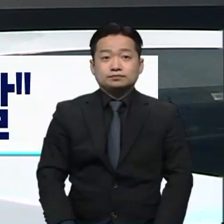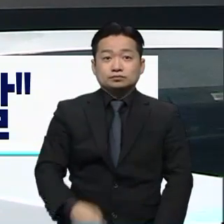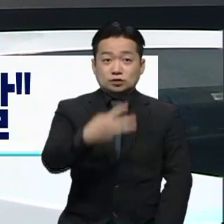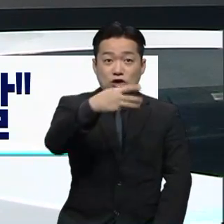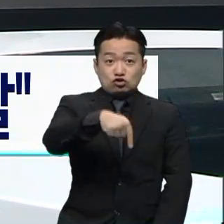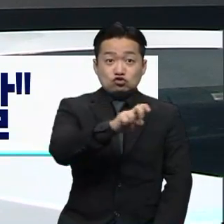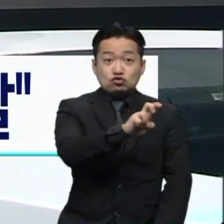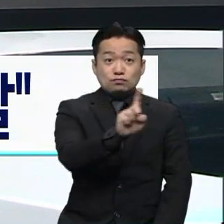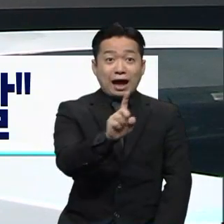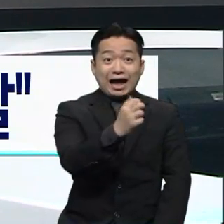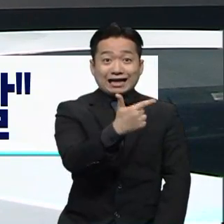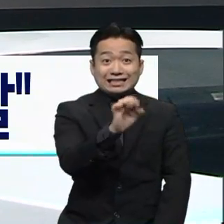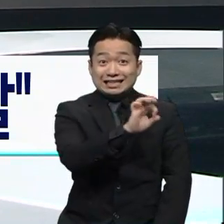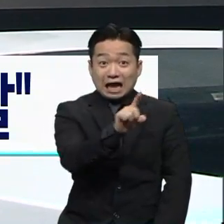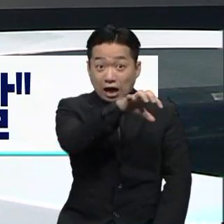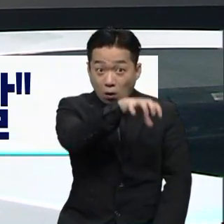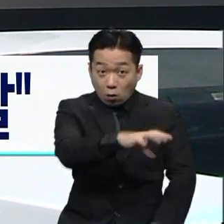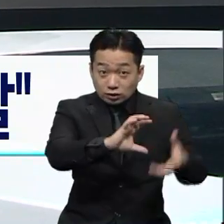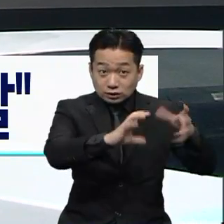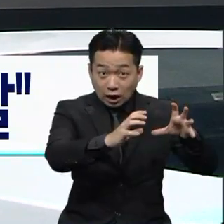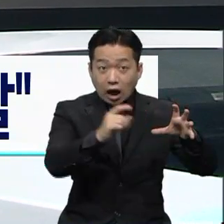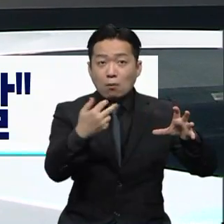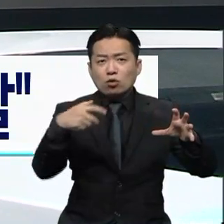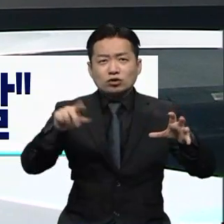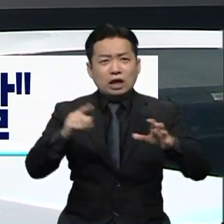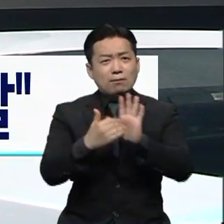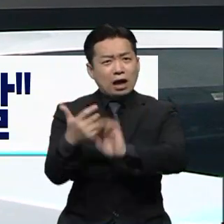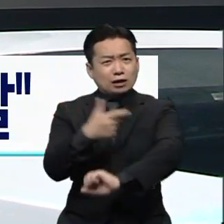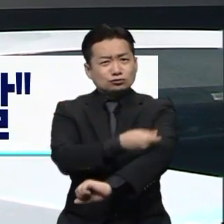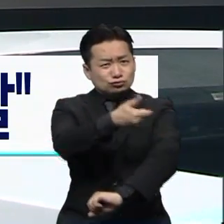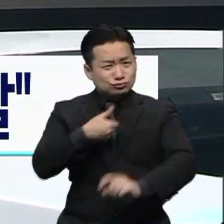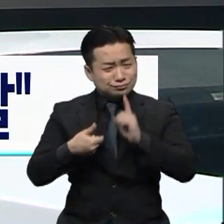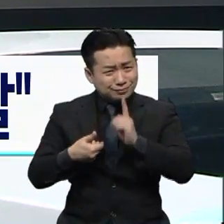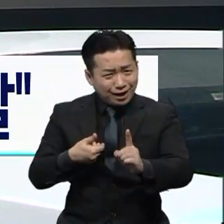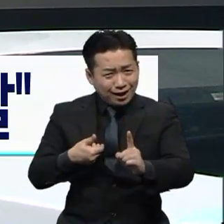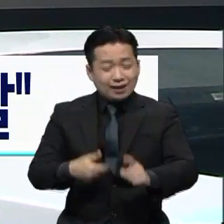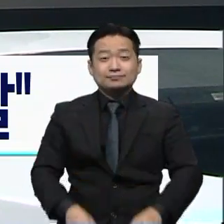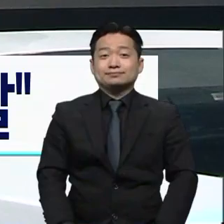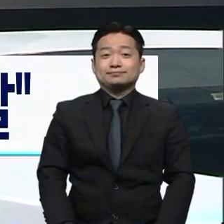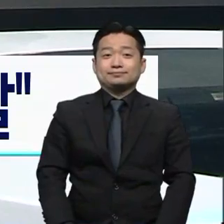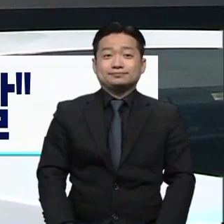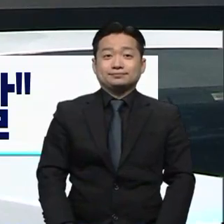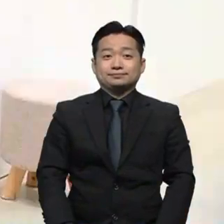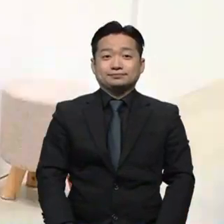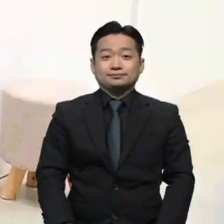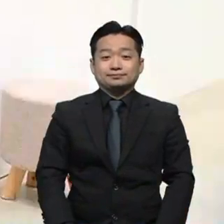루마니아 가 모두 나 백신 제공 의사를 밝혀와 씁니다 김기태 기자 입니다